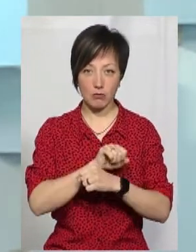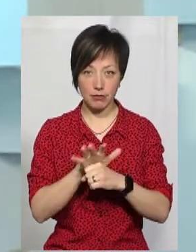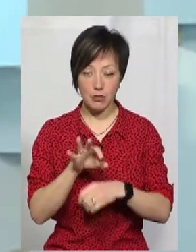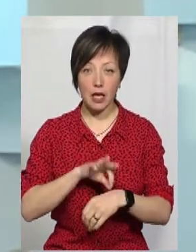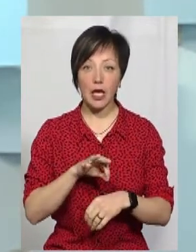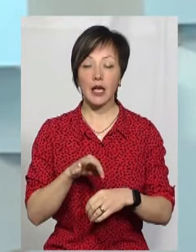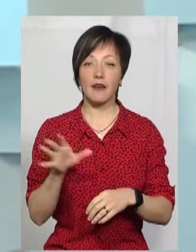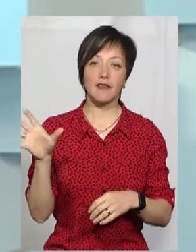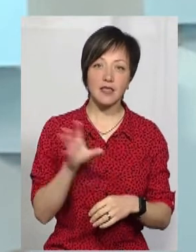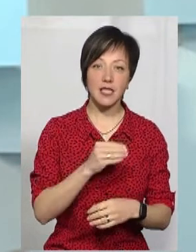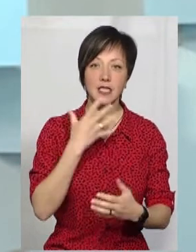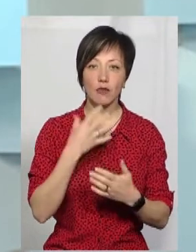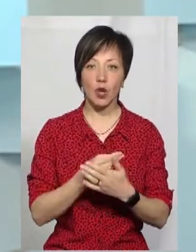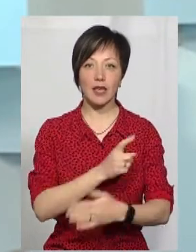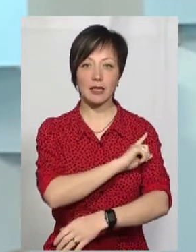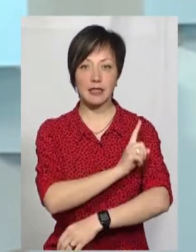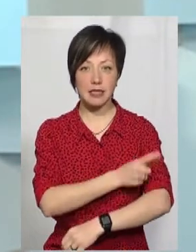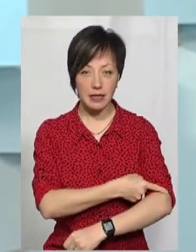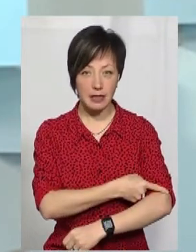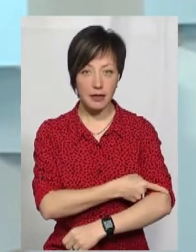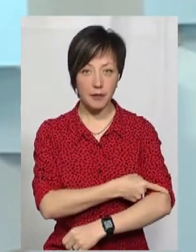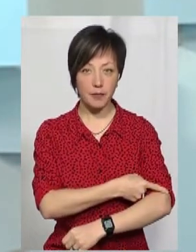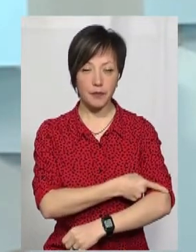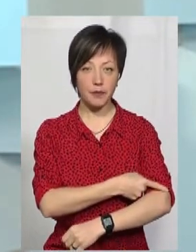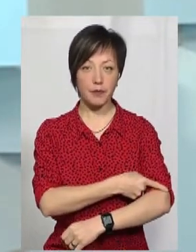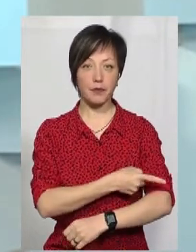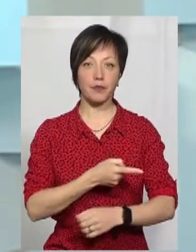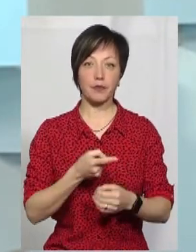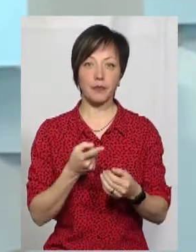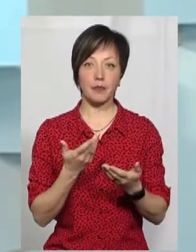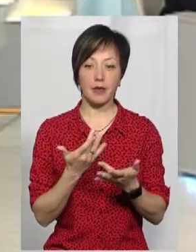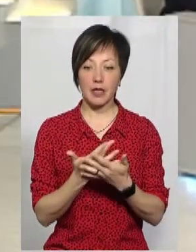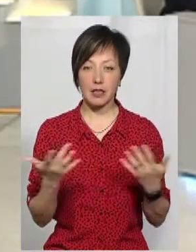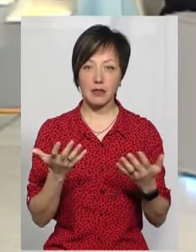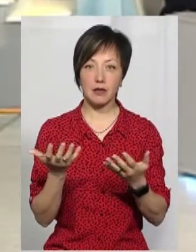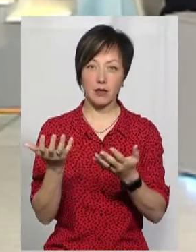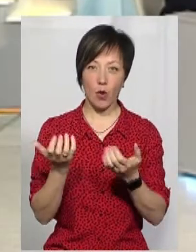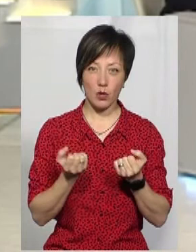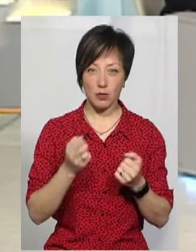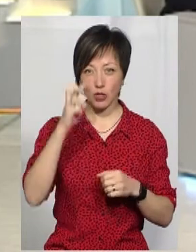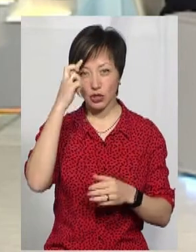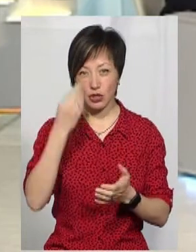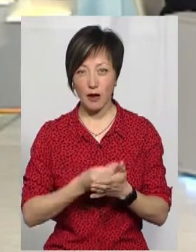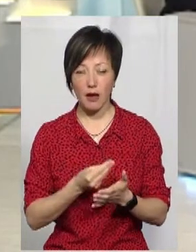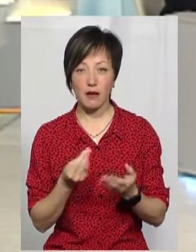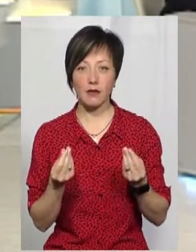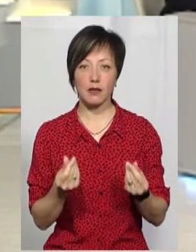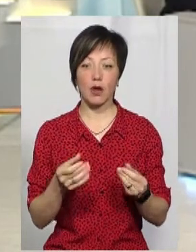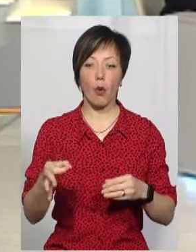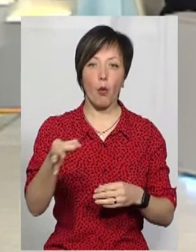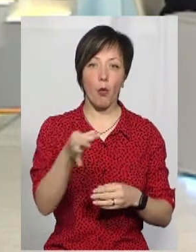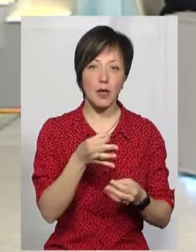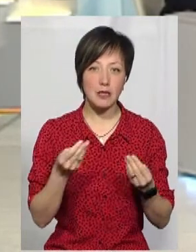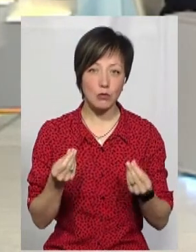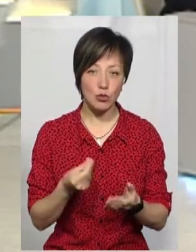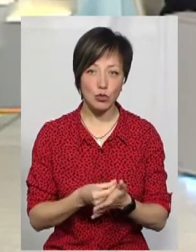першу чергу усі свої сили, які ми різноманітні поставки отримуємо за державні кошти, за кошти обласного бюджету,